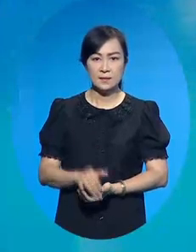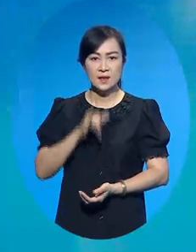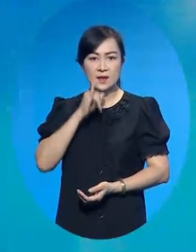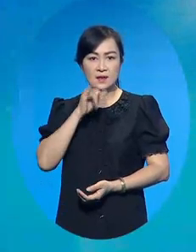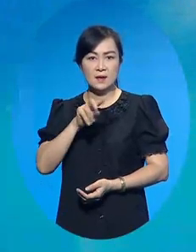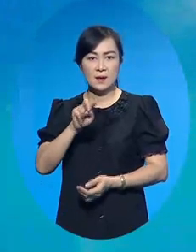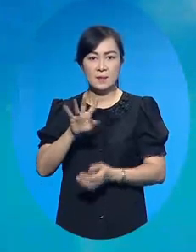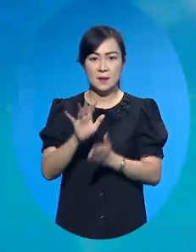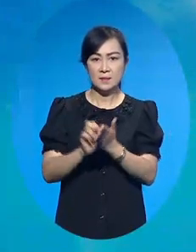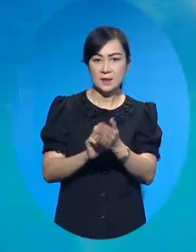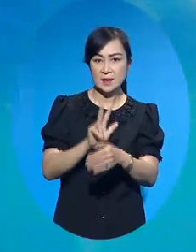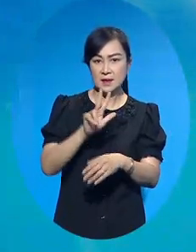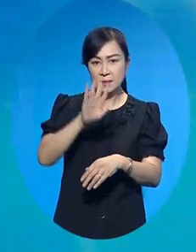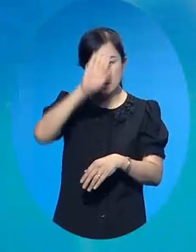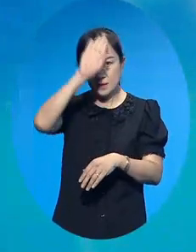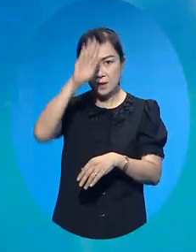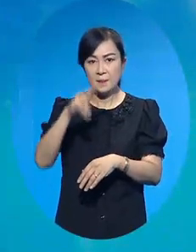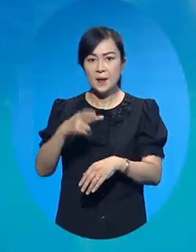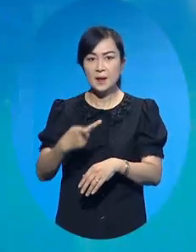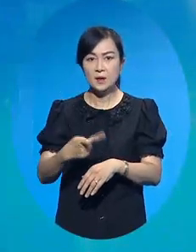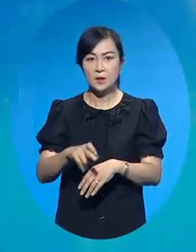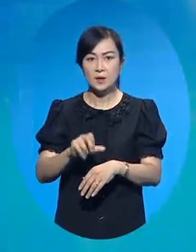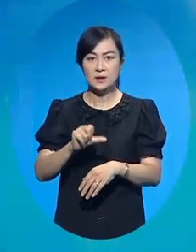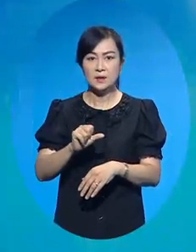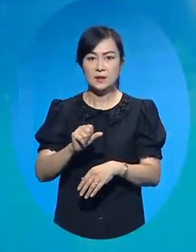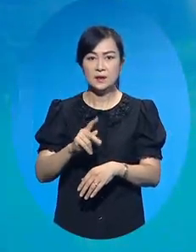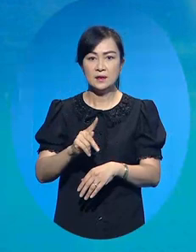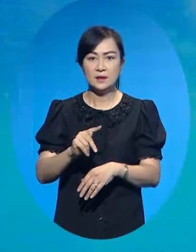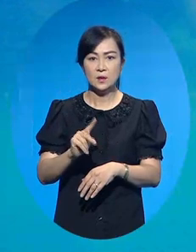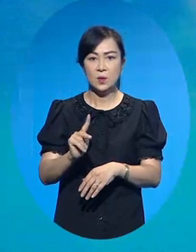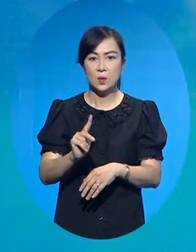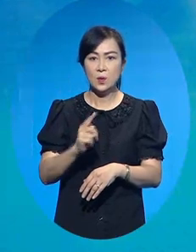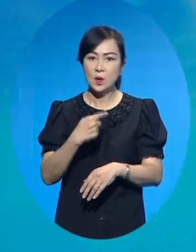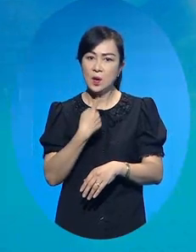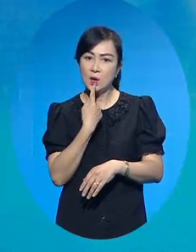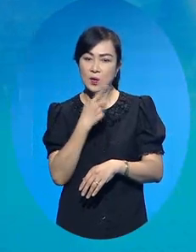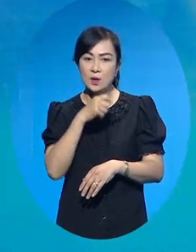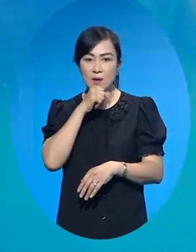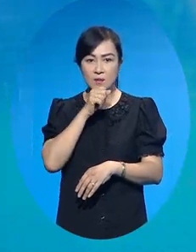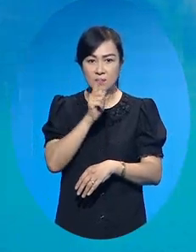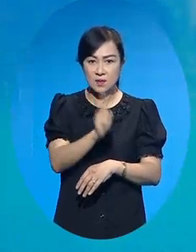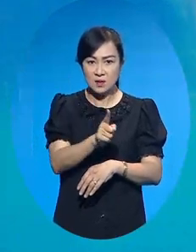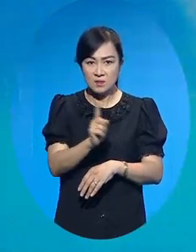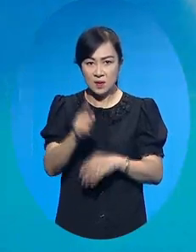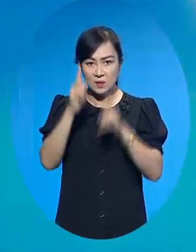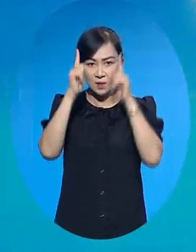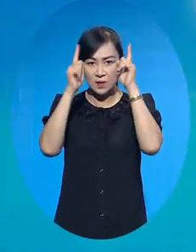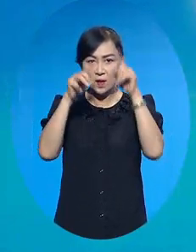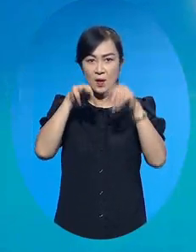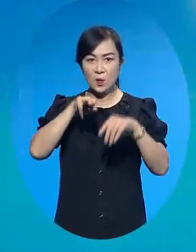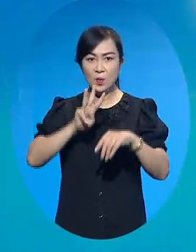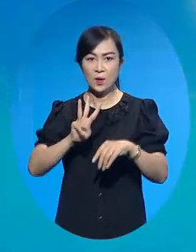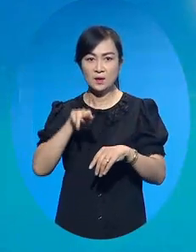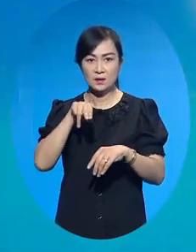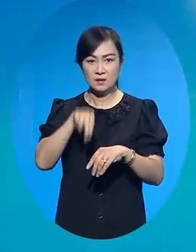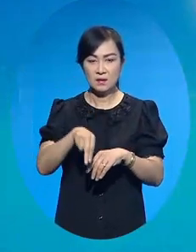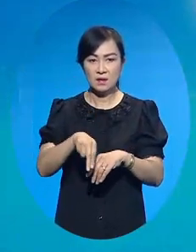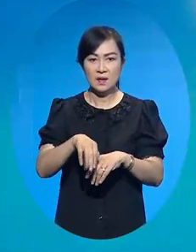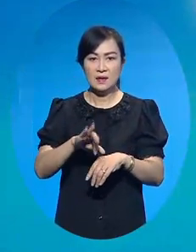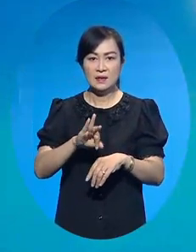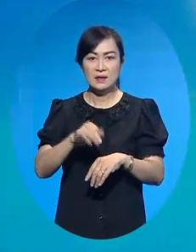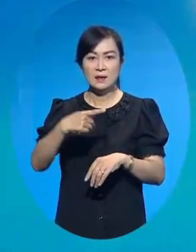Vào thứ Sáu 25 tháng 8, Tổng thống Belarus Alexander Lukashenko tiết lộ rằng ông đã cảnh báo các lãnh đạo Wagner là